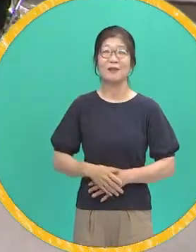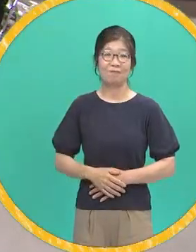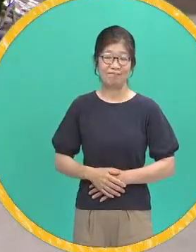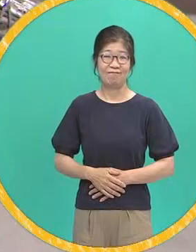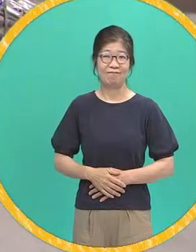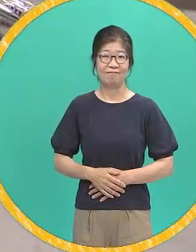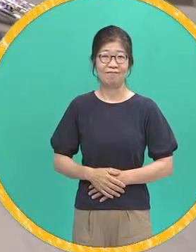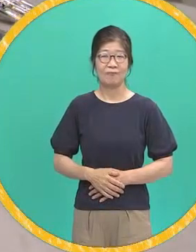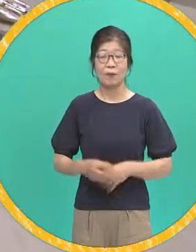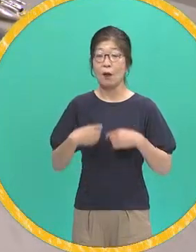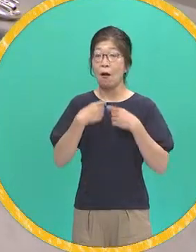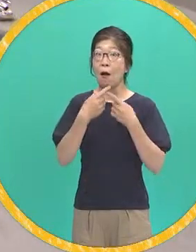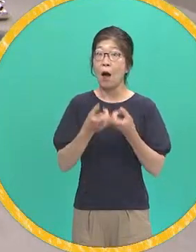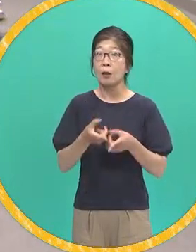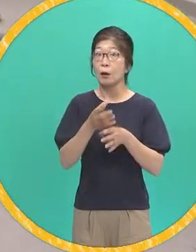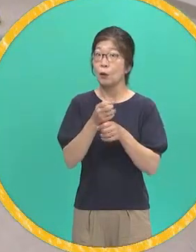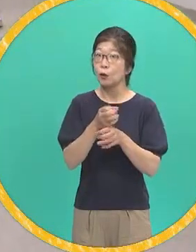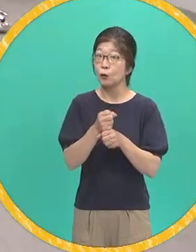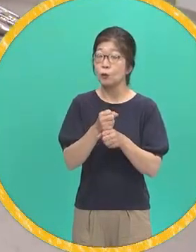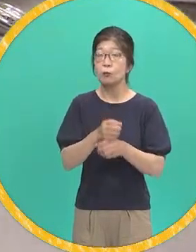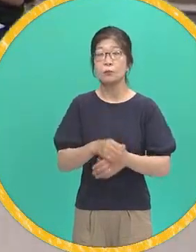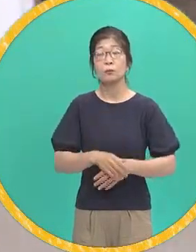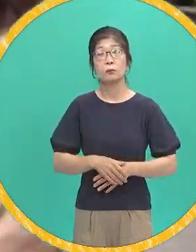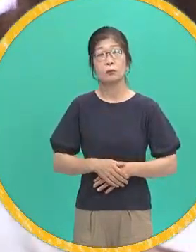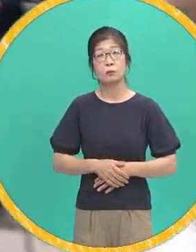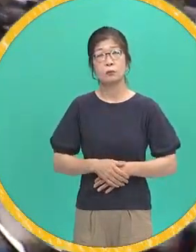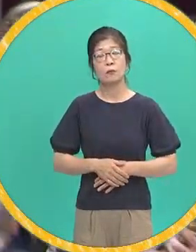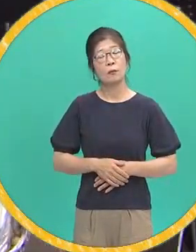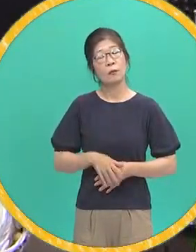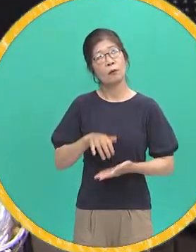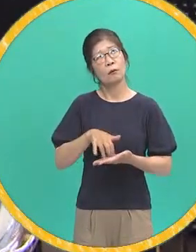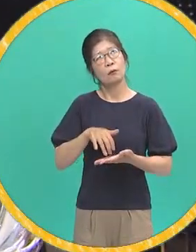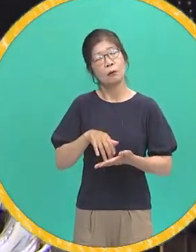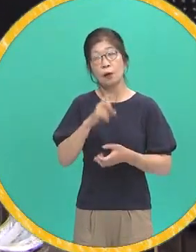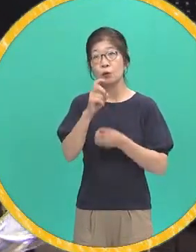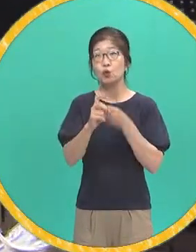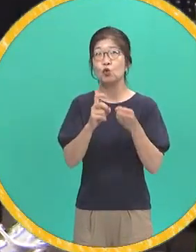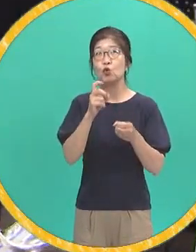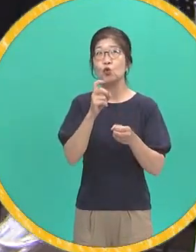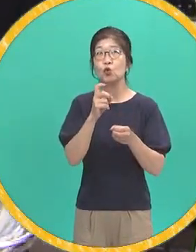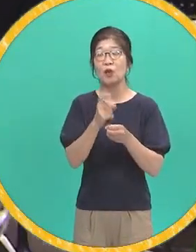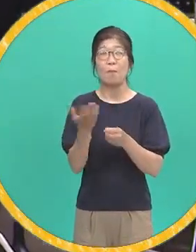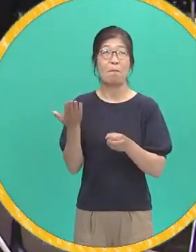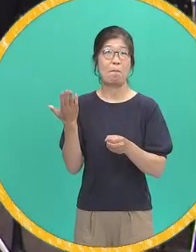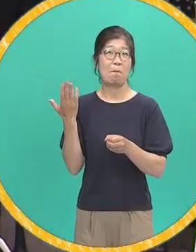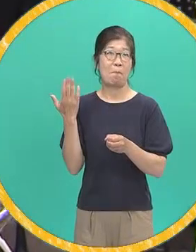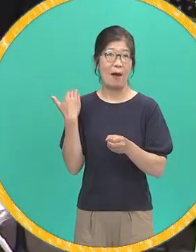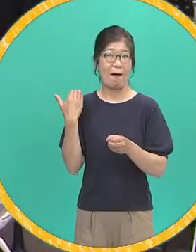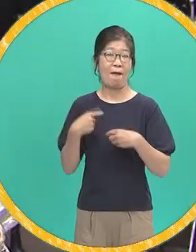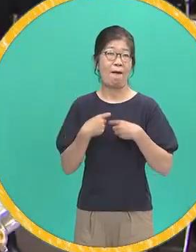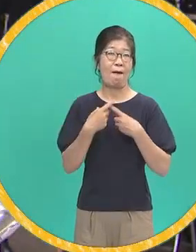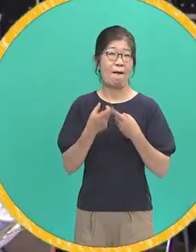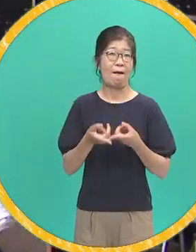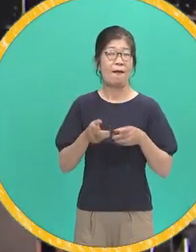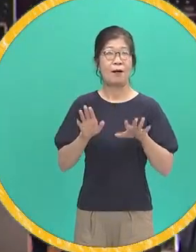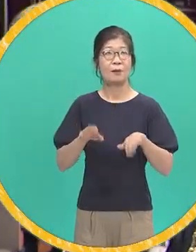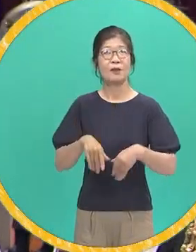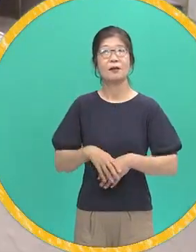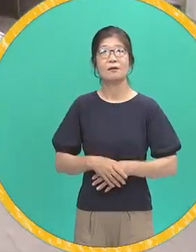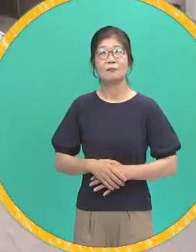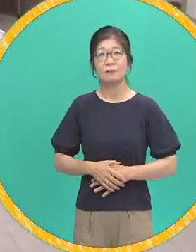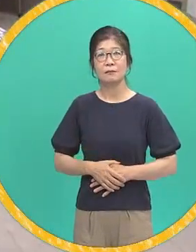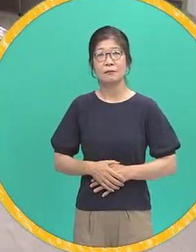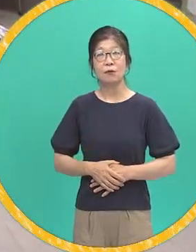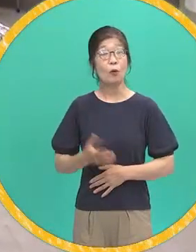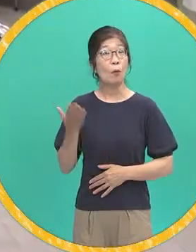いつこちらに入隊されたんですかそうですねだいたい10年ほど前にこちらの音楽隊に入隊いたしまし